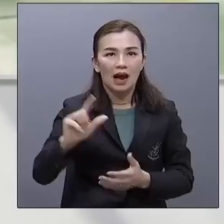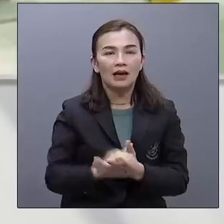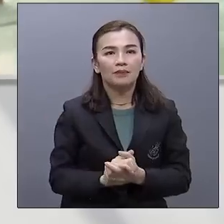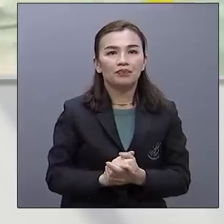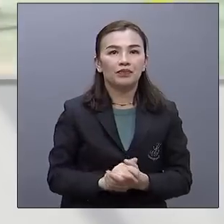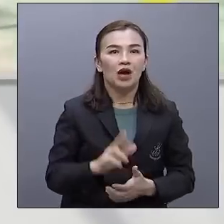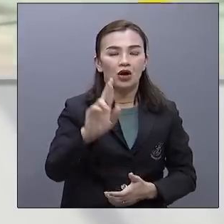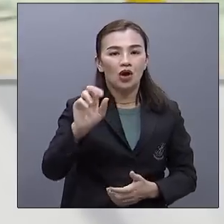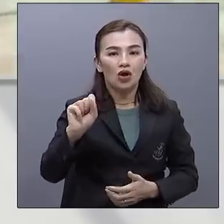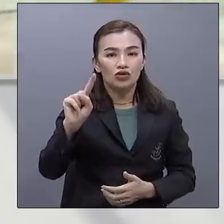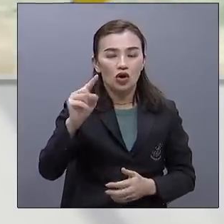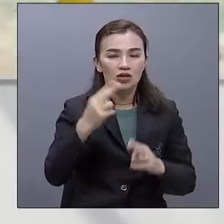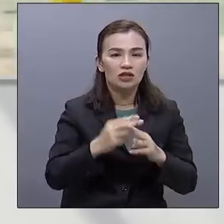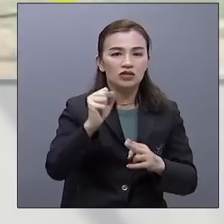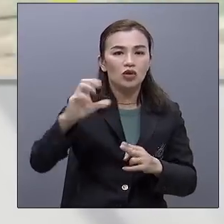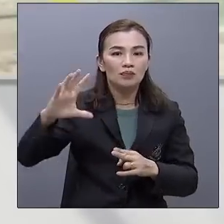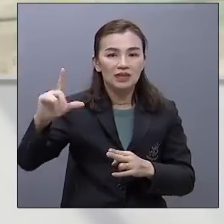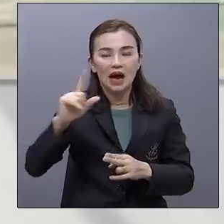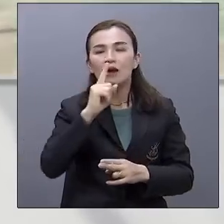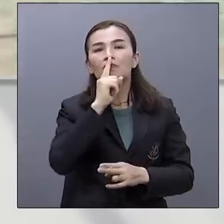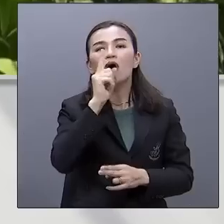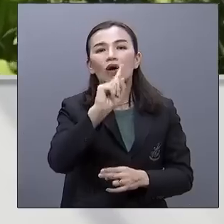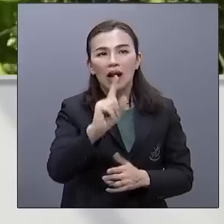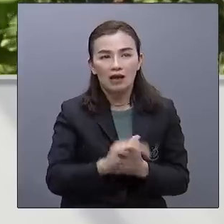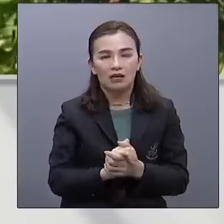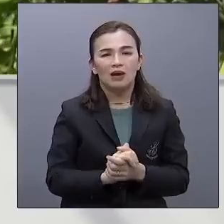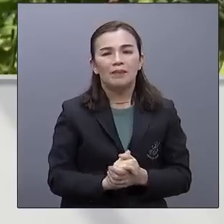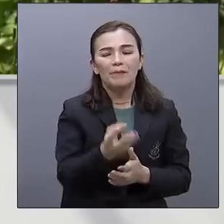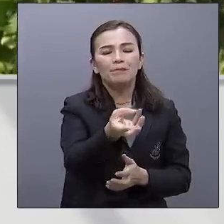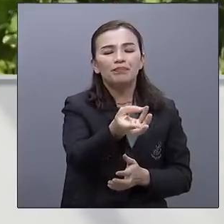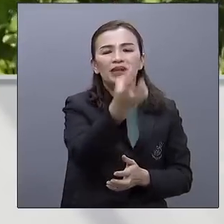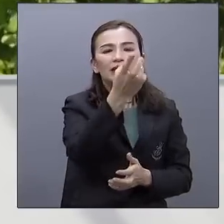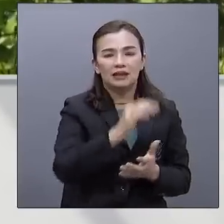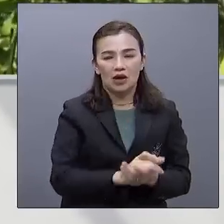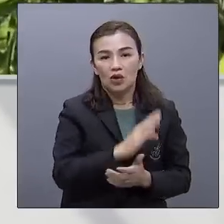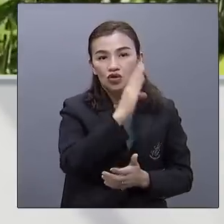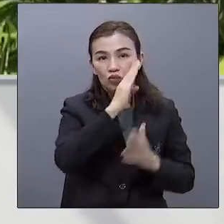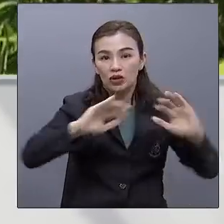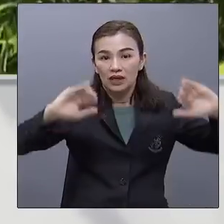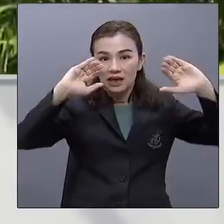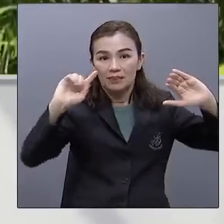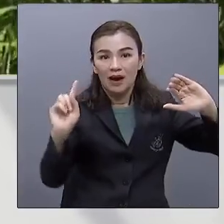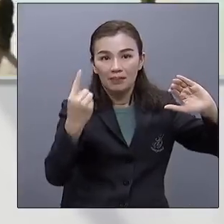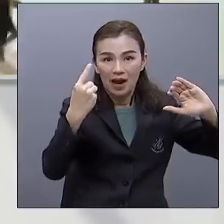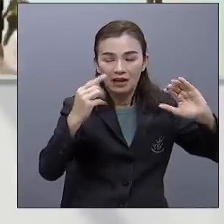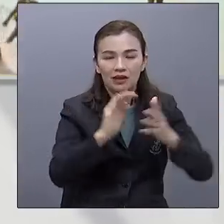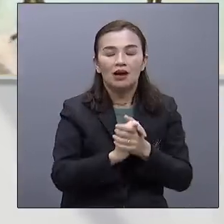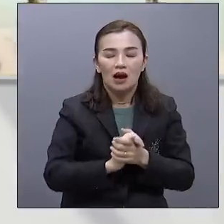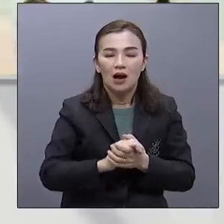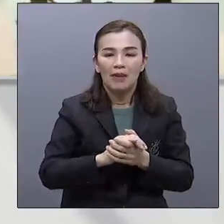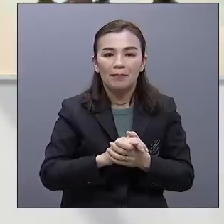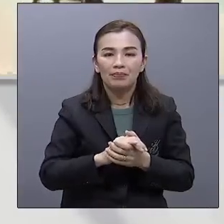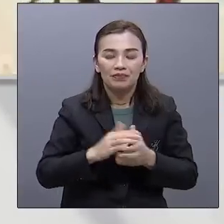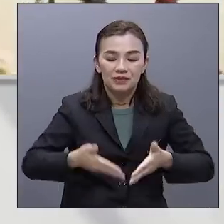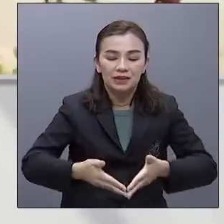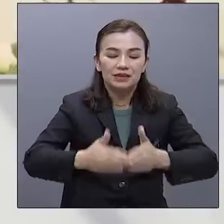ารย์สมชายภคพาทวิวัฒน์บอกว่าถือเป็นเปอร์เซ็นต์ที่น้อยมากค่ะถ้ารัฐบาลใหม่เข้ามาพฤษภาคมปีหน้าแล้วเร่งจัด